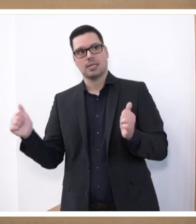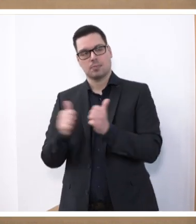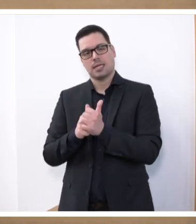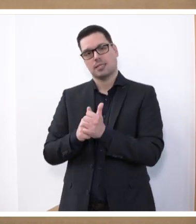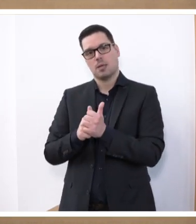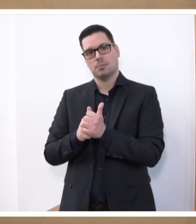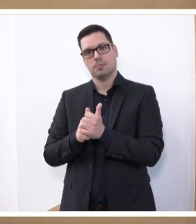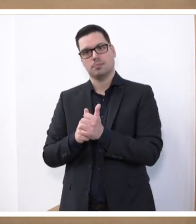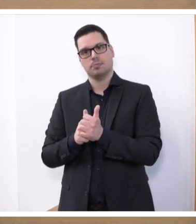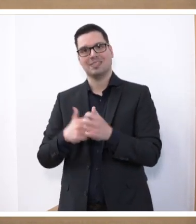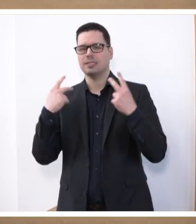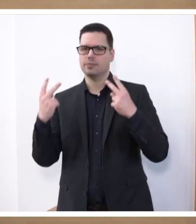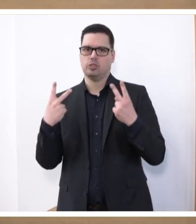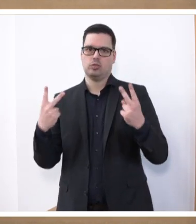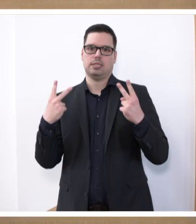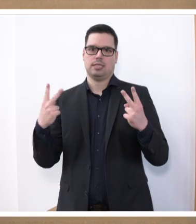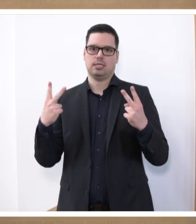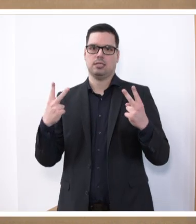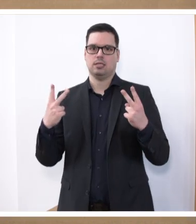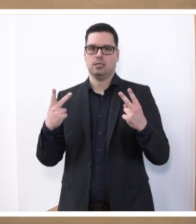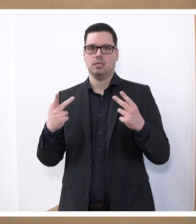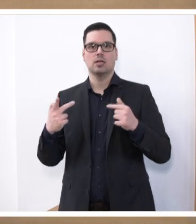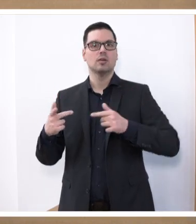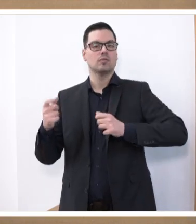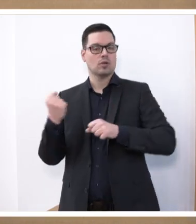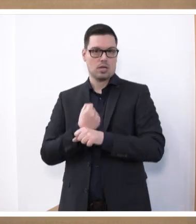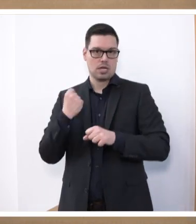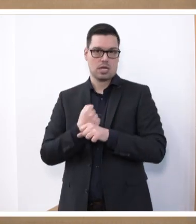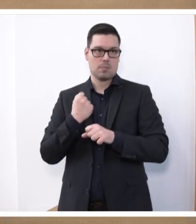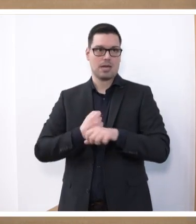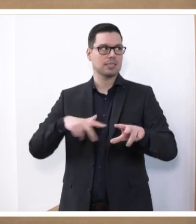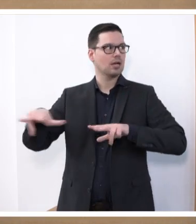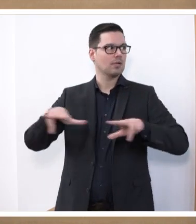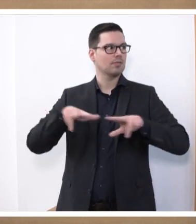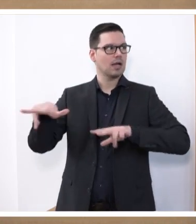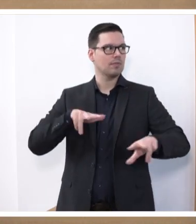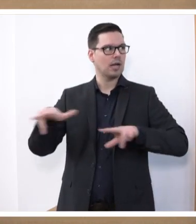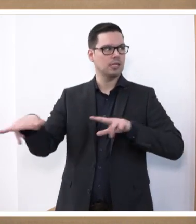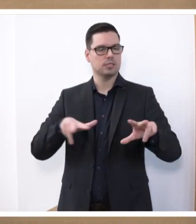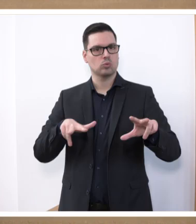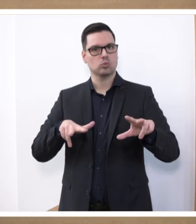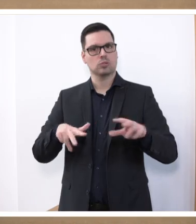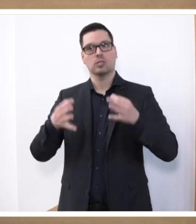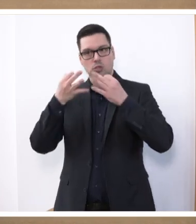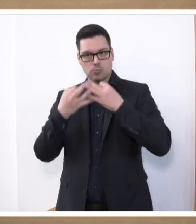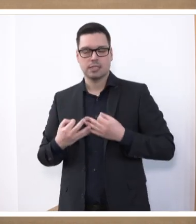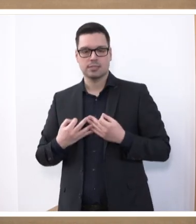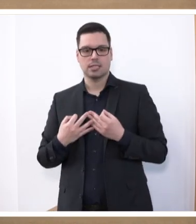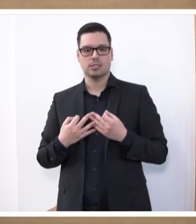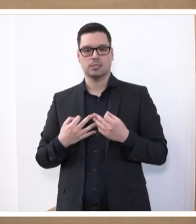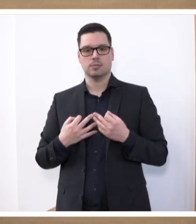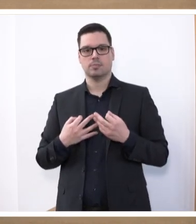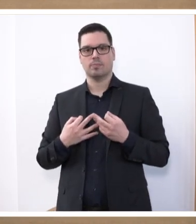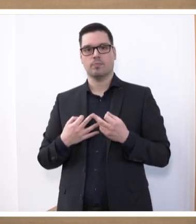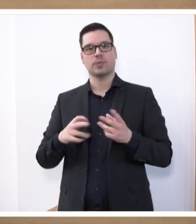ein wichtiges Anliegen ist für die Mitarbeiterinnen und Mitarbeiter der Verwaltung aber heute ja im Speziellen natürlich durch